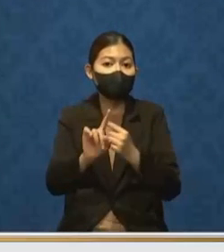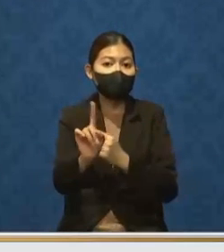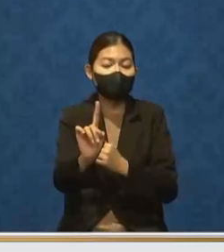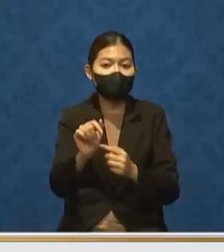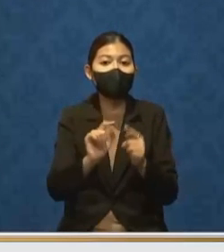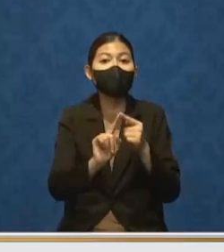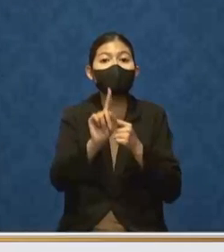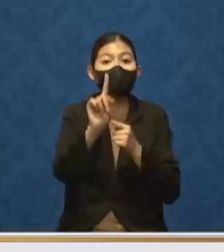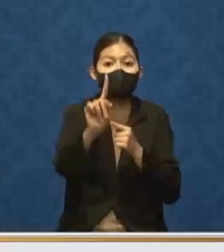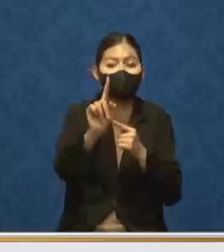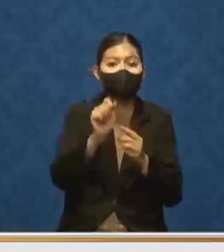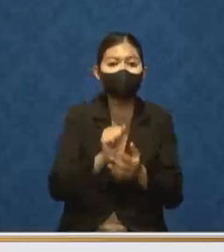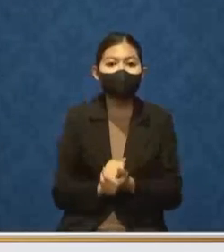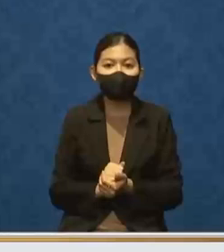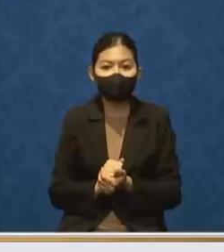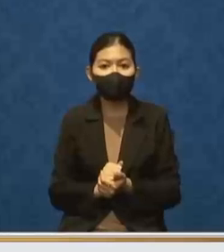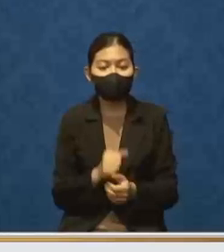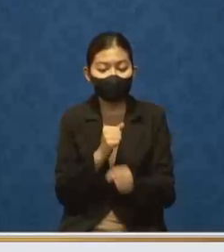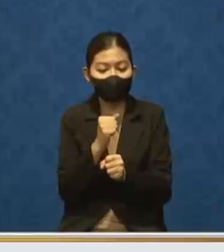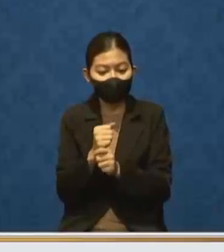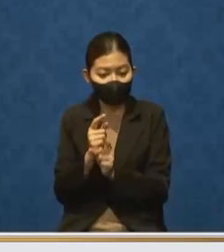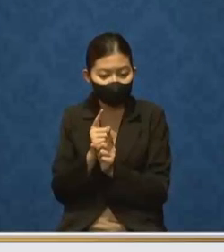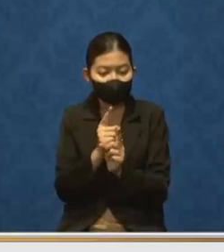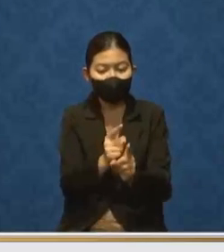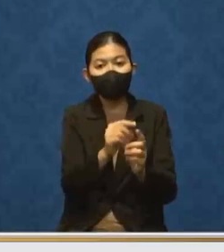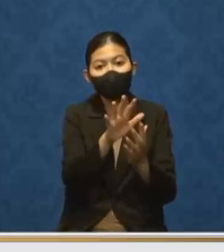1. ดำเนินการให้สอดคล้องกับยุทธศาสตร์ชาติ